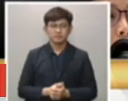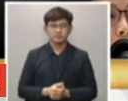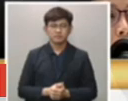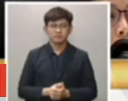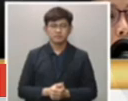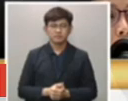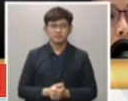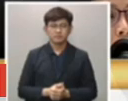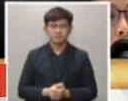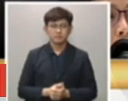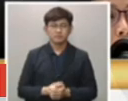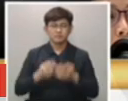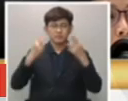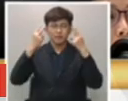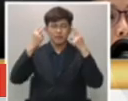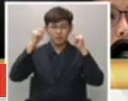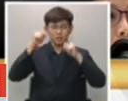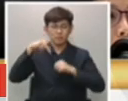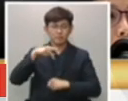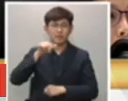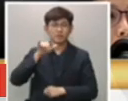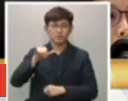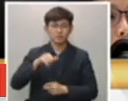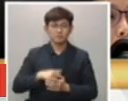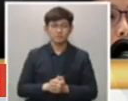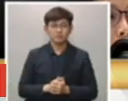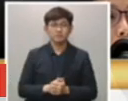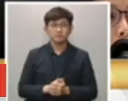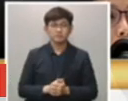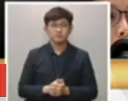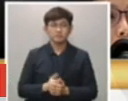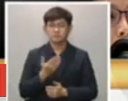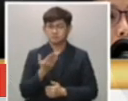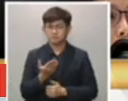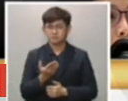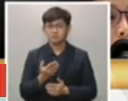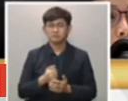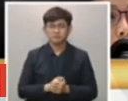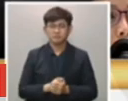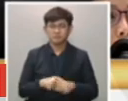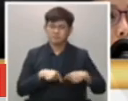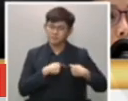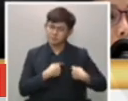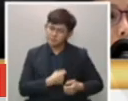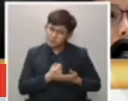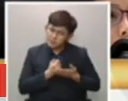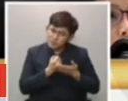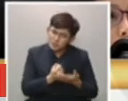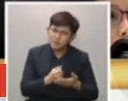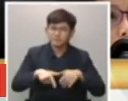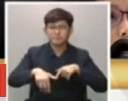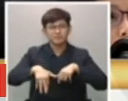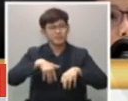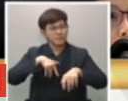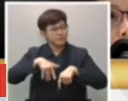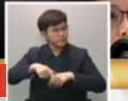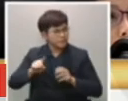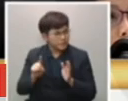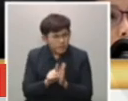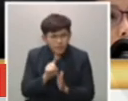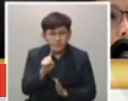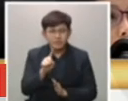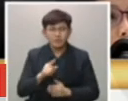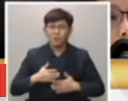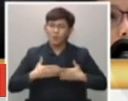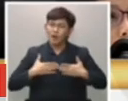พลเอกประยุทธ์จันทร์โอชาครับท่านเสียสละเพื่อชาติอีกสักครั้งหนึ่งคืนความ